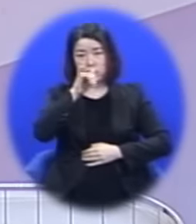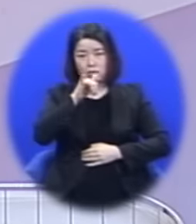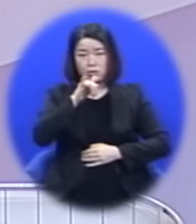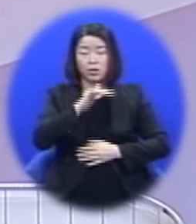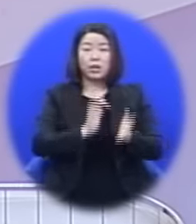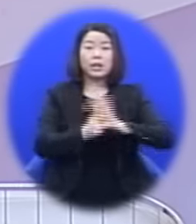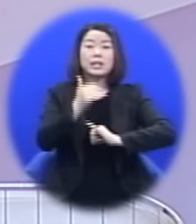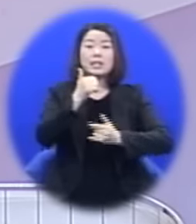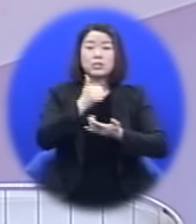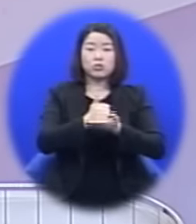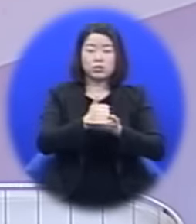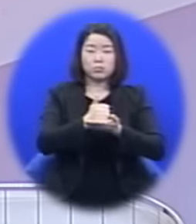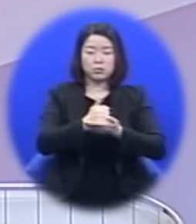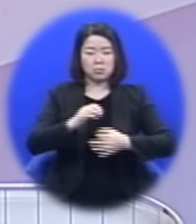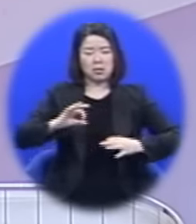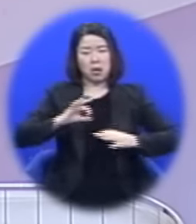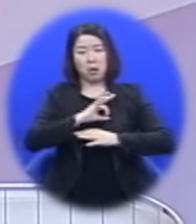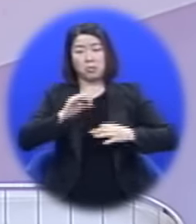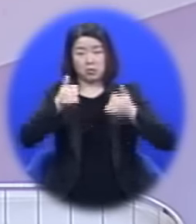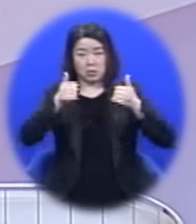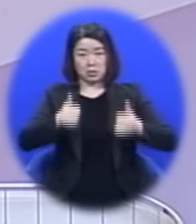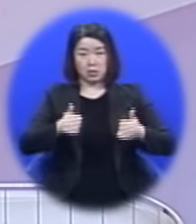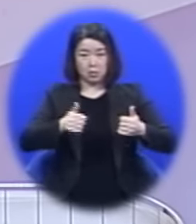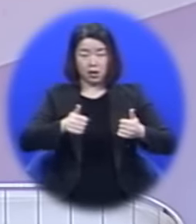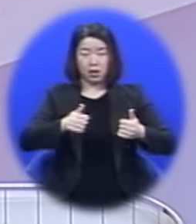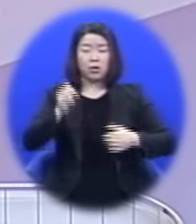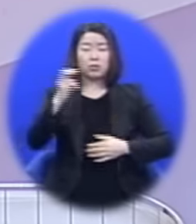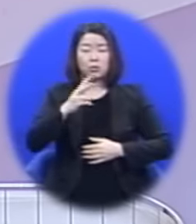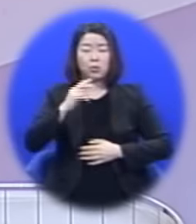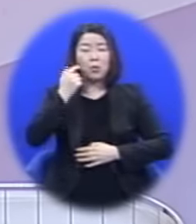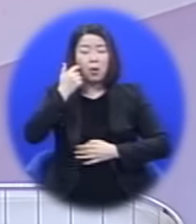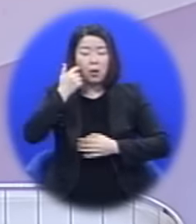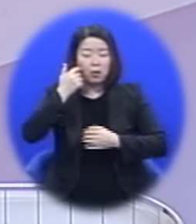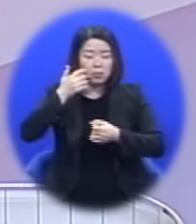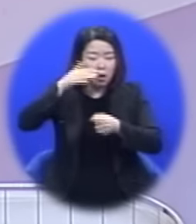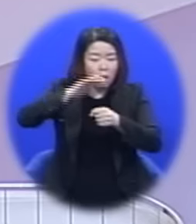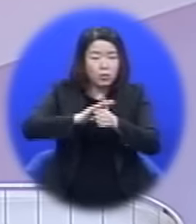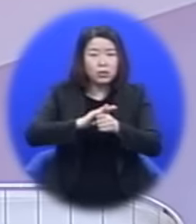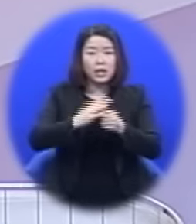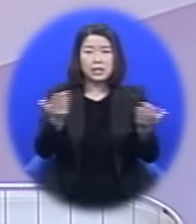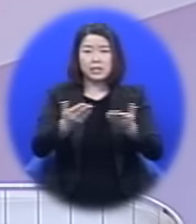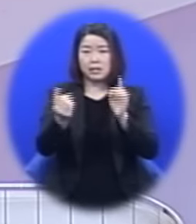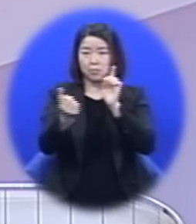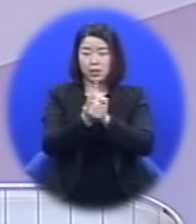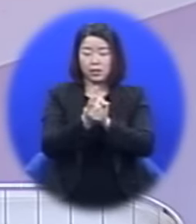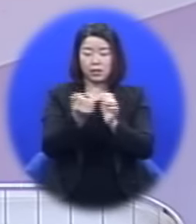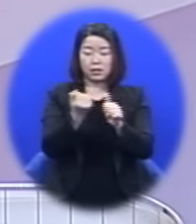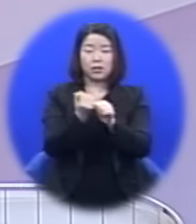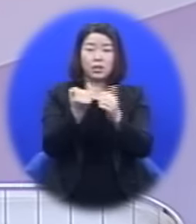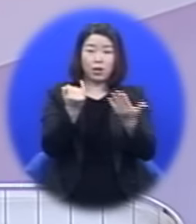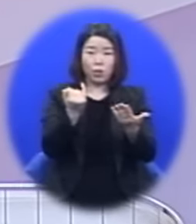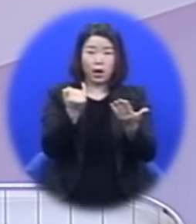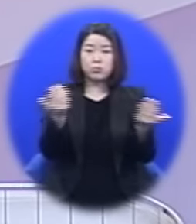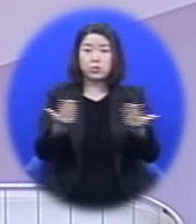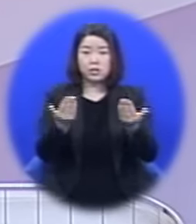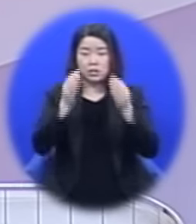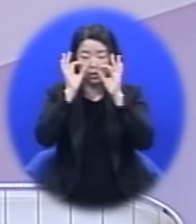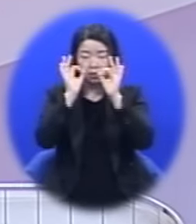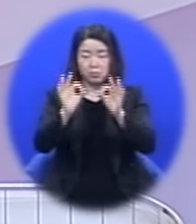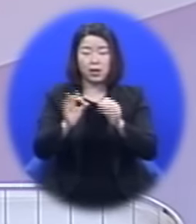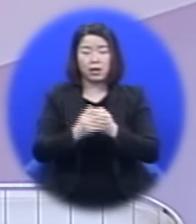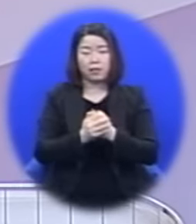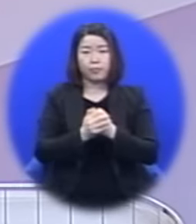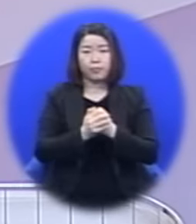예수님은 불의한 재판관과 억울한 일을 만났던 과부 이야기를 하셨어요. 이 과부가 너무